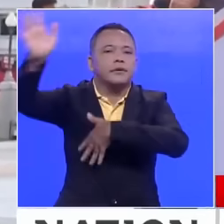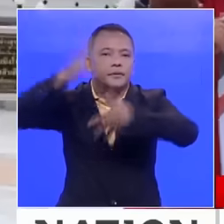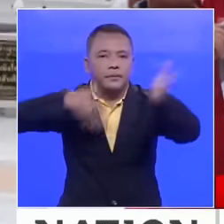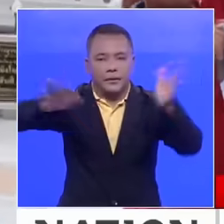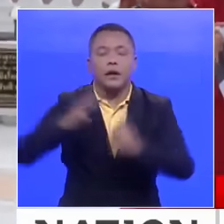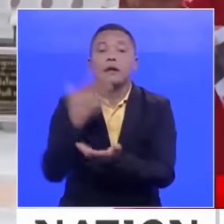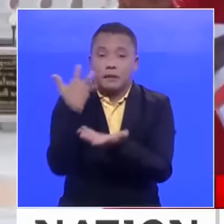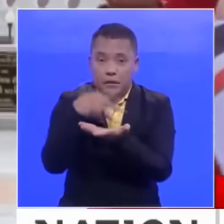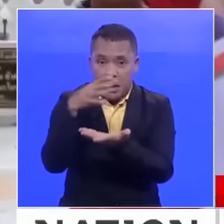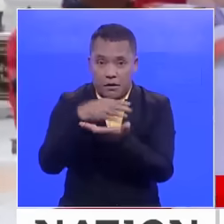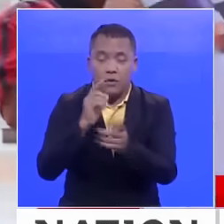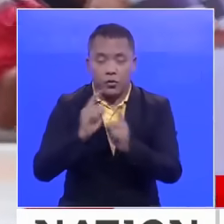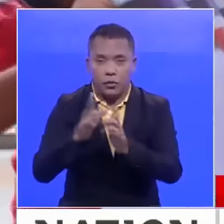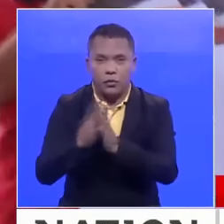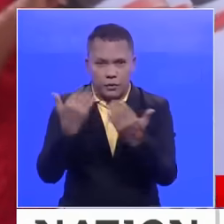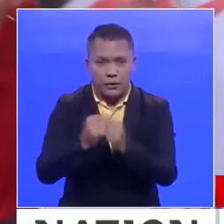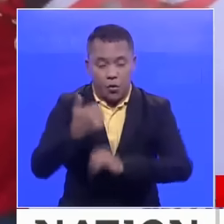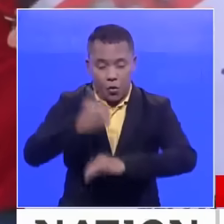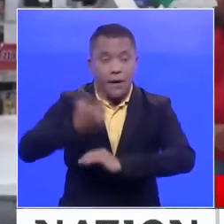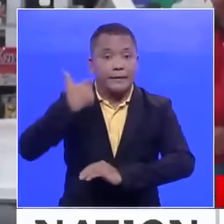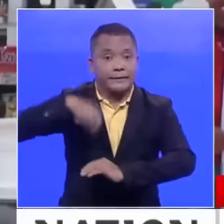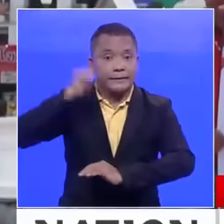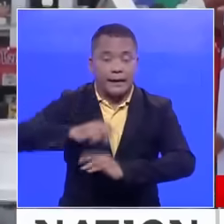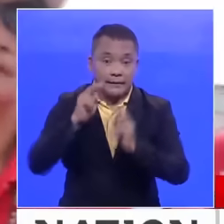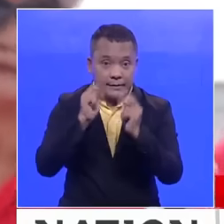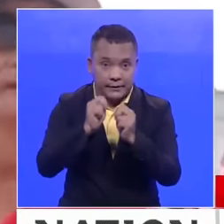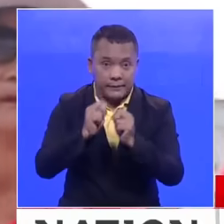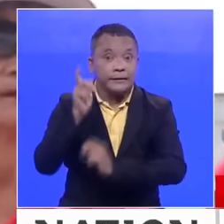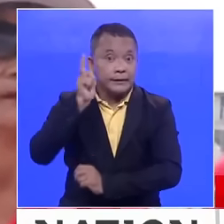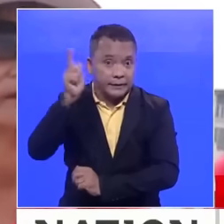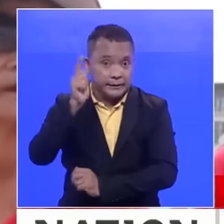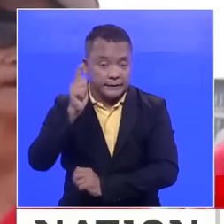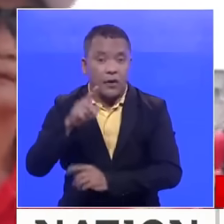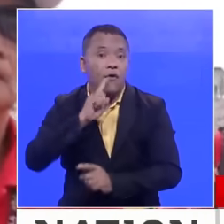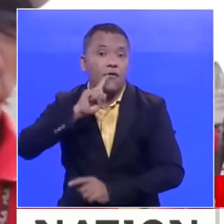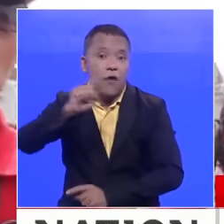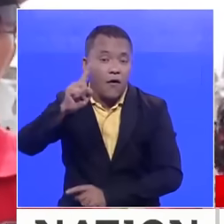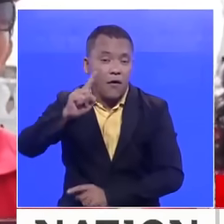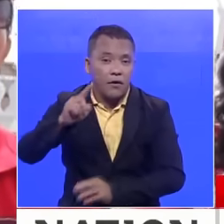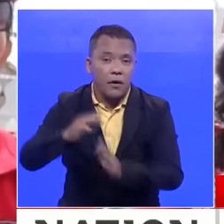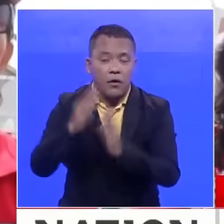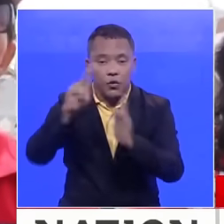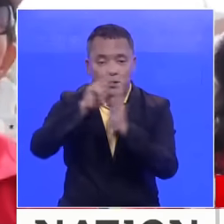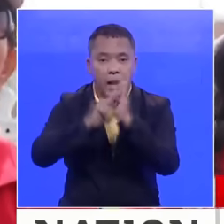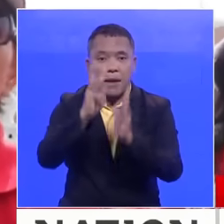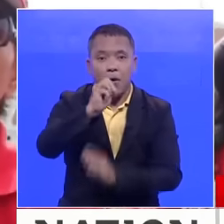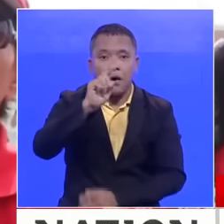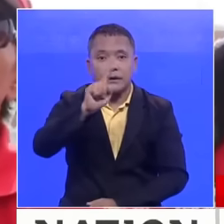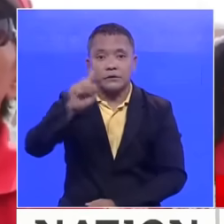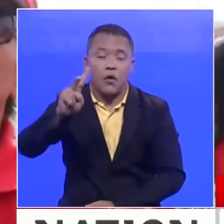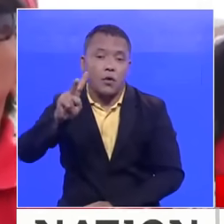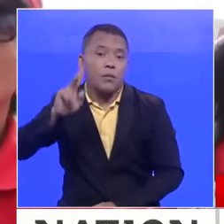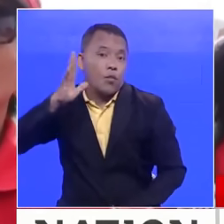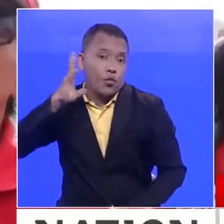เล่าให้นะข่าวเราฟังบอกว่ากรณีอัยการสูงสุดนัดคุณทักษิณส่งฟ้องคดีประมวลกฎหมายอญามาตรา 112ในวันพรุ่ง